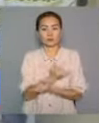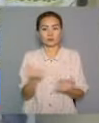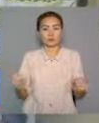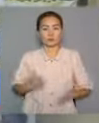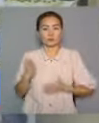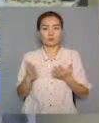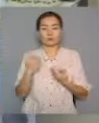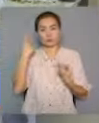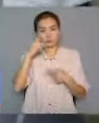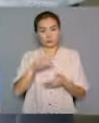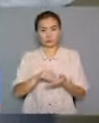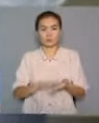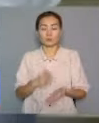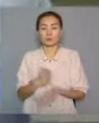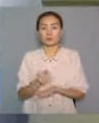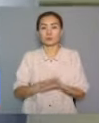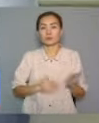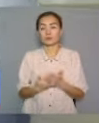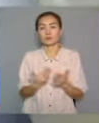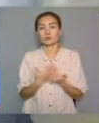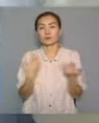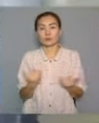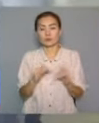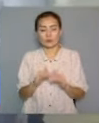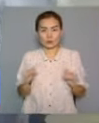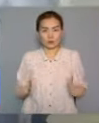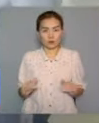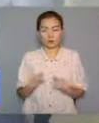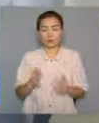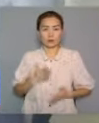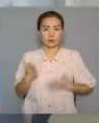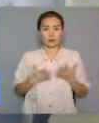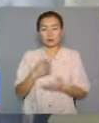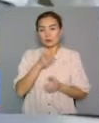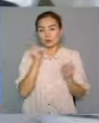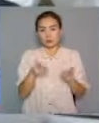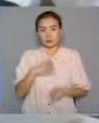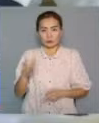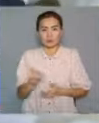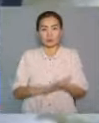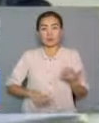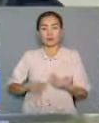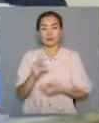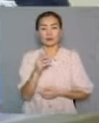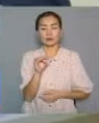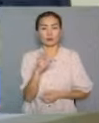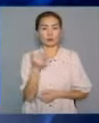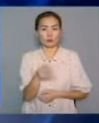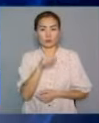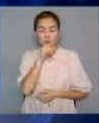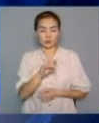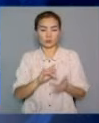қызығушылығын арттырудың тың тәсілін тапты. Мәселен, ол оқушылармен сергіту сабағын өткізеді, яғни TikTok